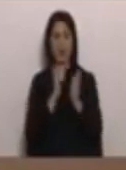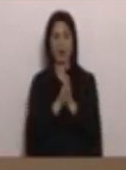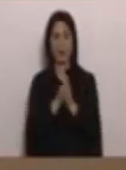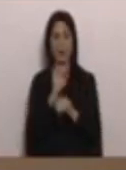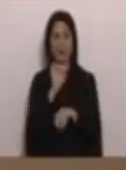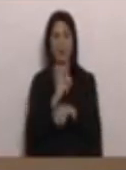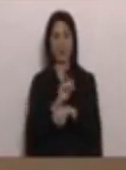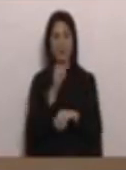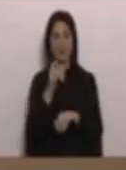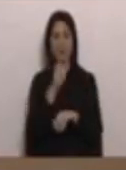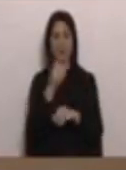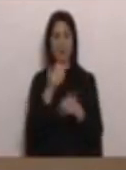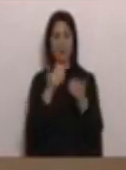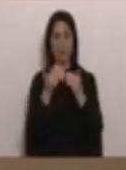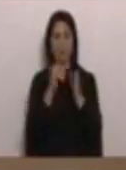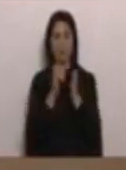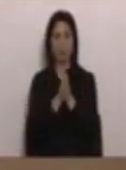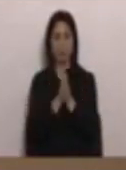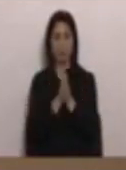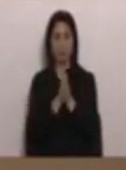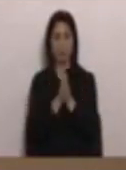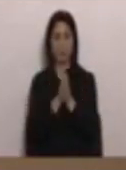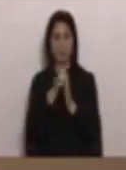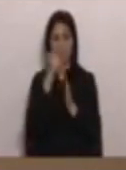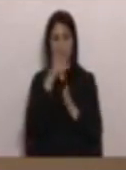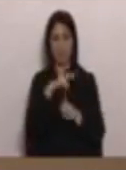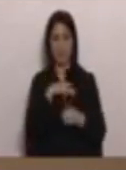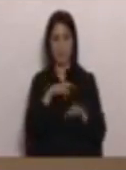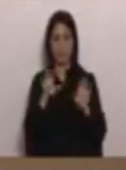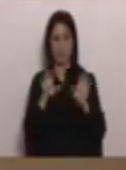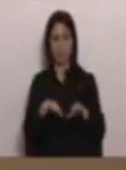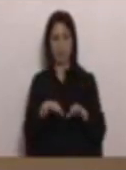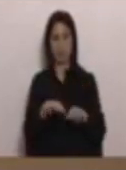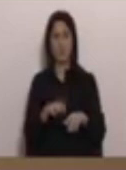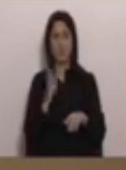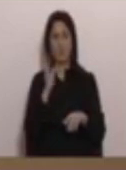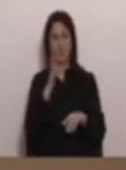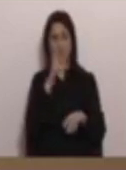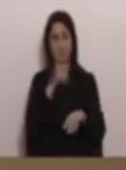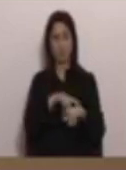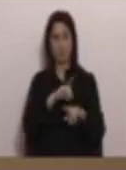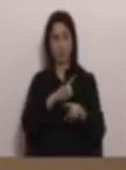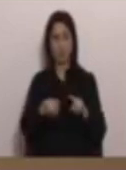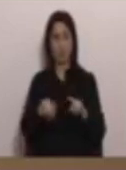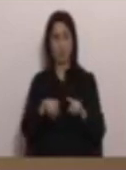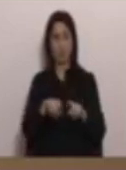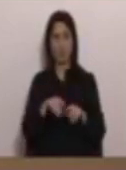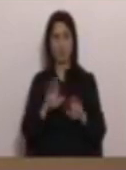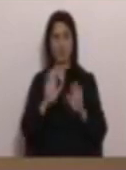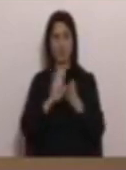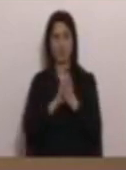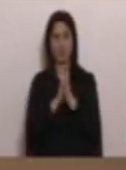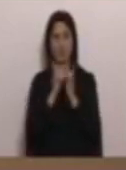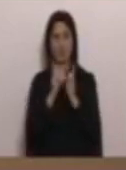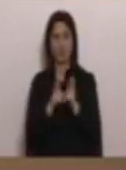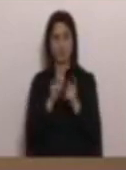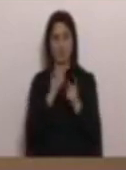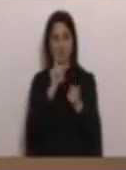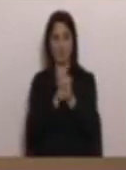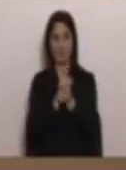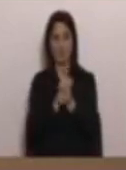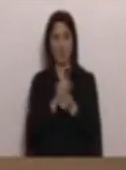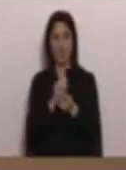გაჩერებულია. კიდევ ერთხელ მოგმართავთ თხოვნით, ბატონო პარლამენტის თავმჯდომარე, იქნებ დროულად შევთანხმდეთ შეხვედრაზე,